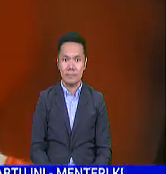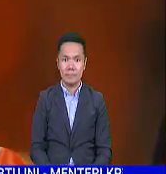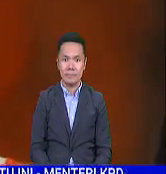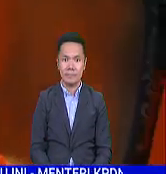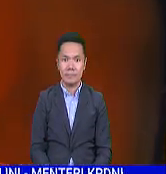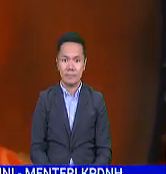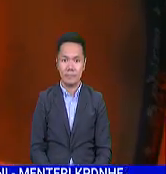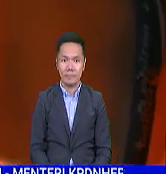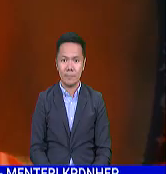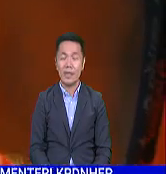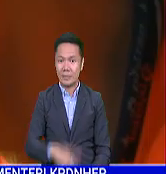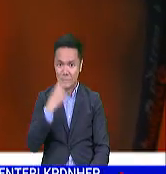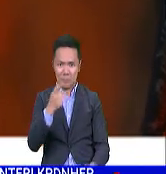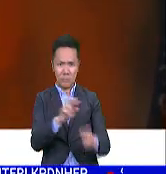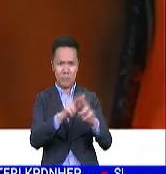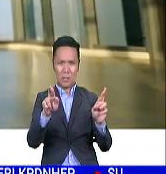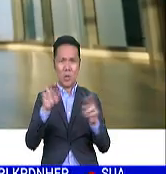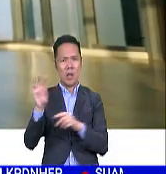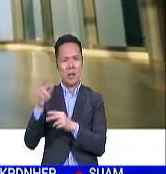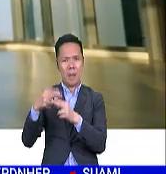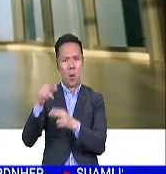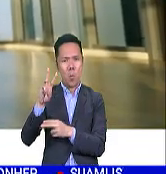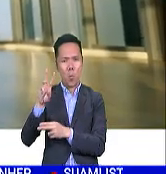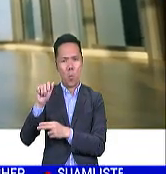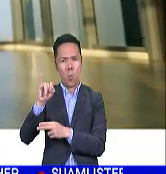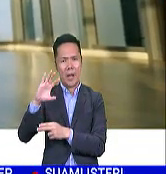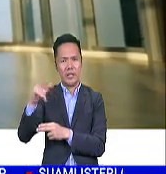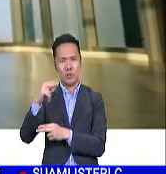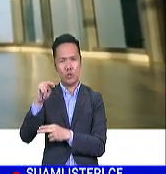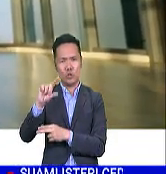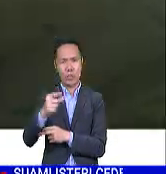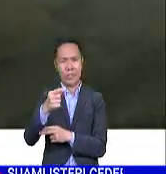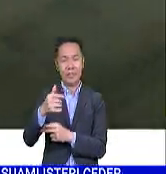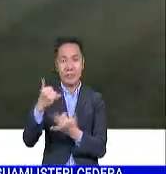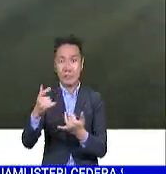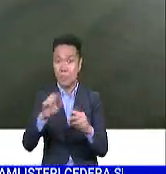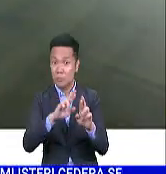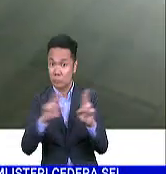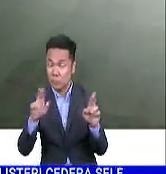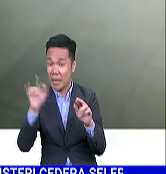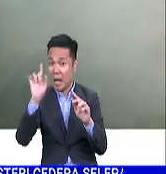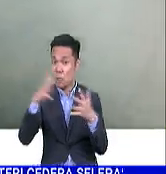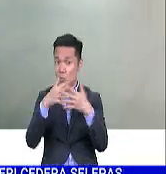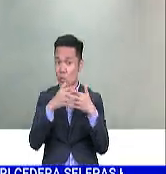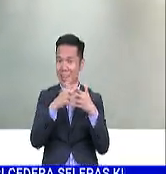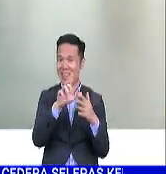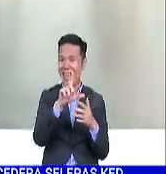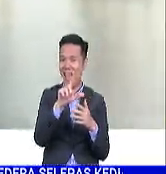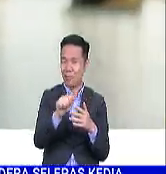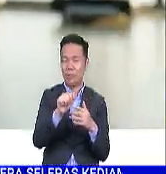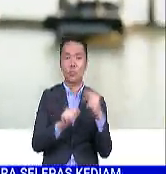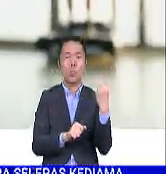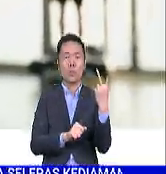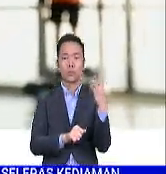Larian ini juga dilihat sebagai medan persiapan buat Wai Ching sebelum menyertai pertandingan kejuaraan kebangsaan Amerika Syarikat di Las Vegas